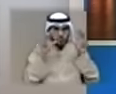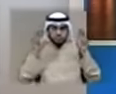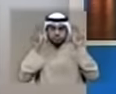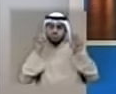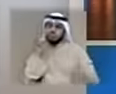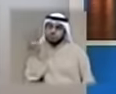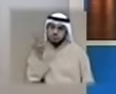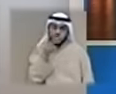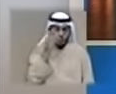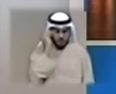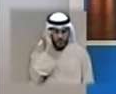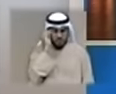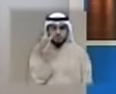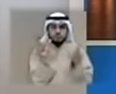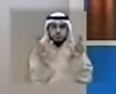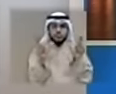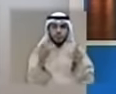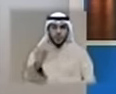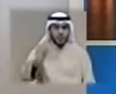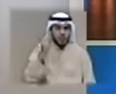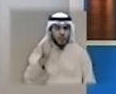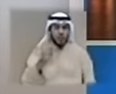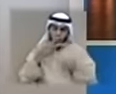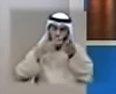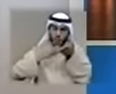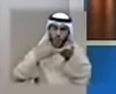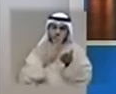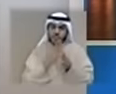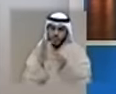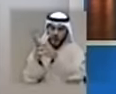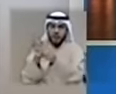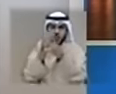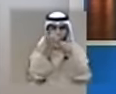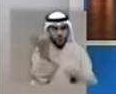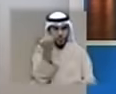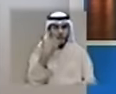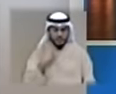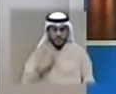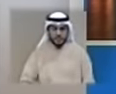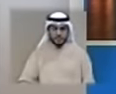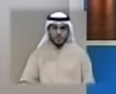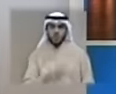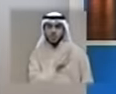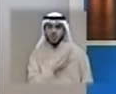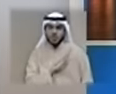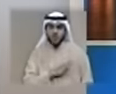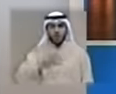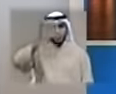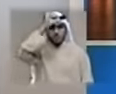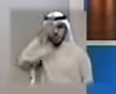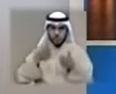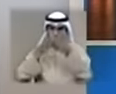المنطقة، ومسيطرين ولله الحمد سيطرة كاملة على البحر الإقليمي. كذلك أتمنى من